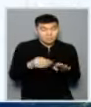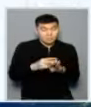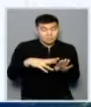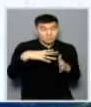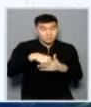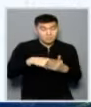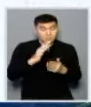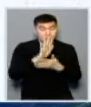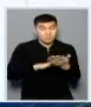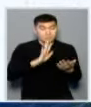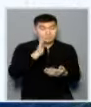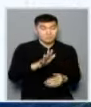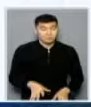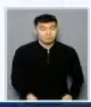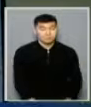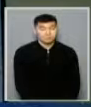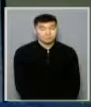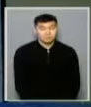алдағы уақытта да